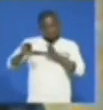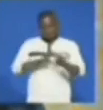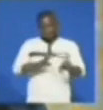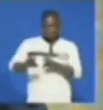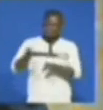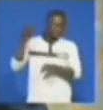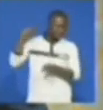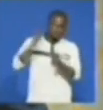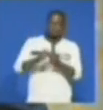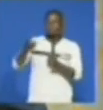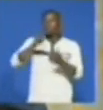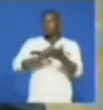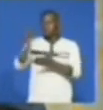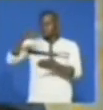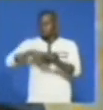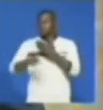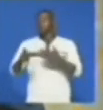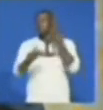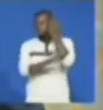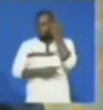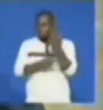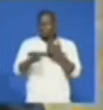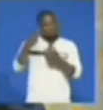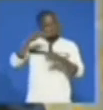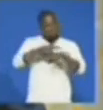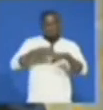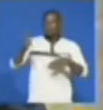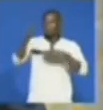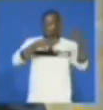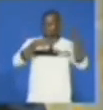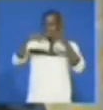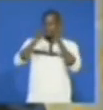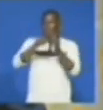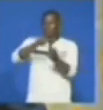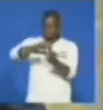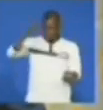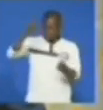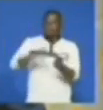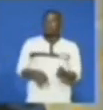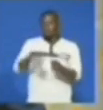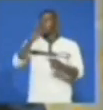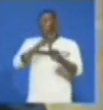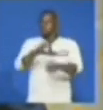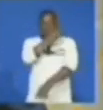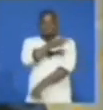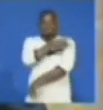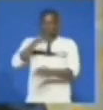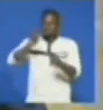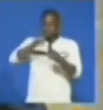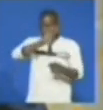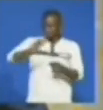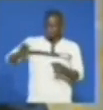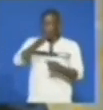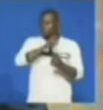de Taïwan, les études menées sur la construction d'un grand hôpital à Popo-Tiblasso et sur la rénovation de l'hôpital de